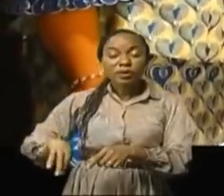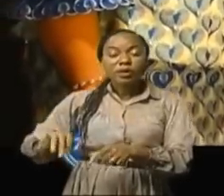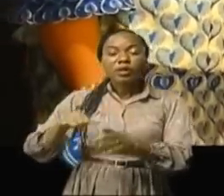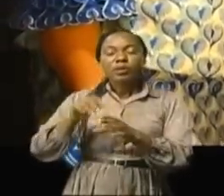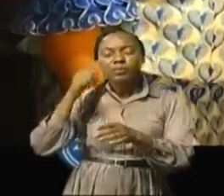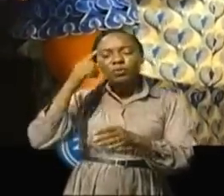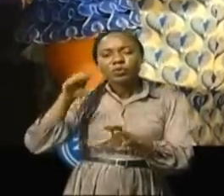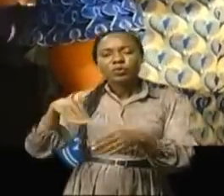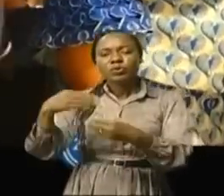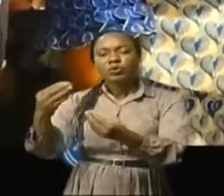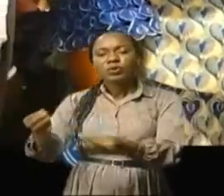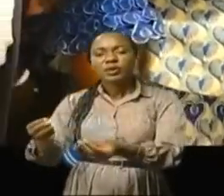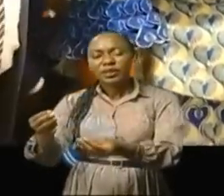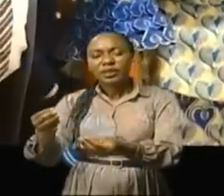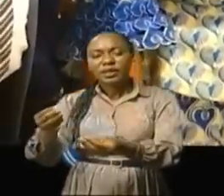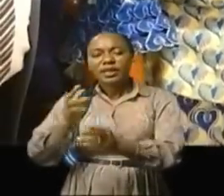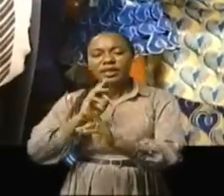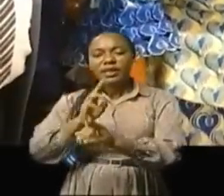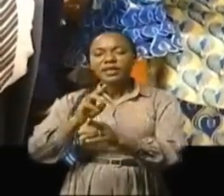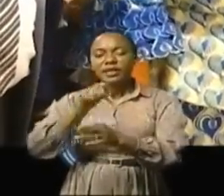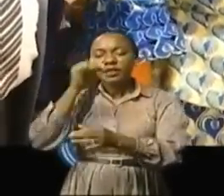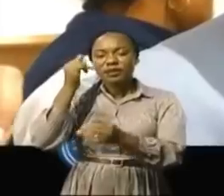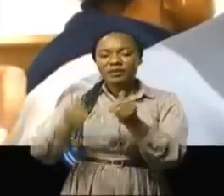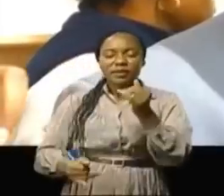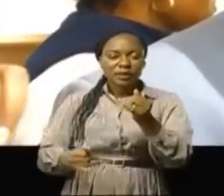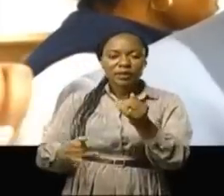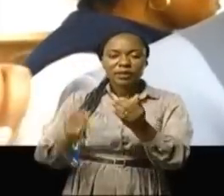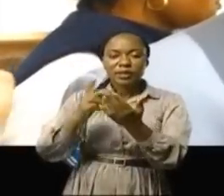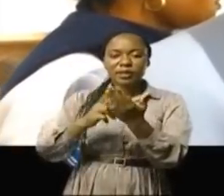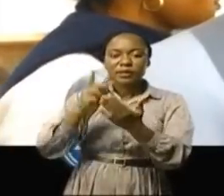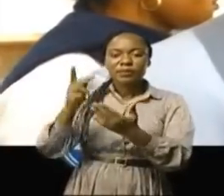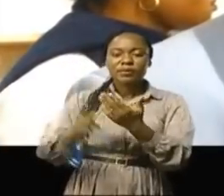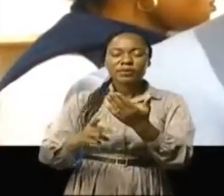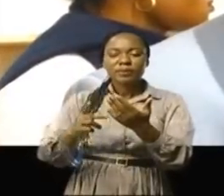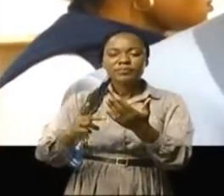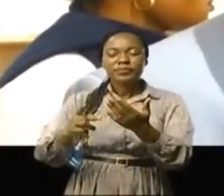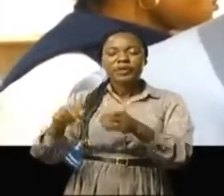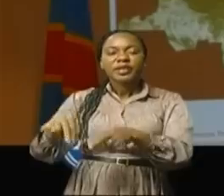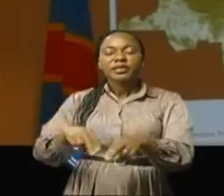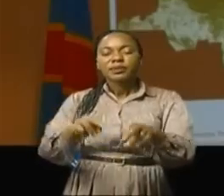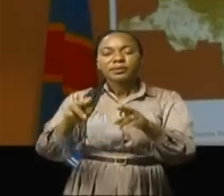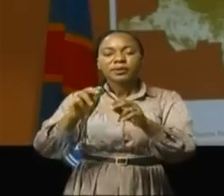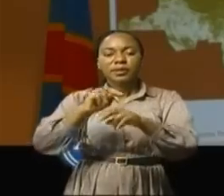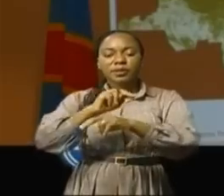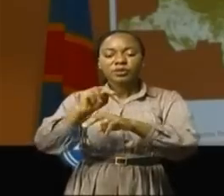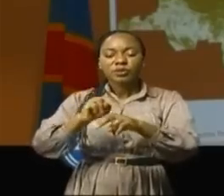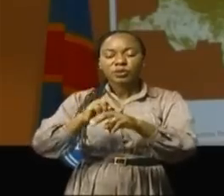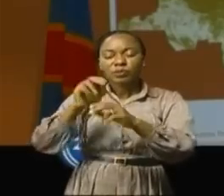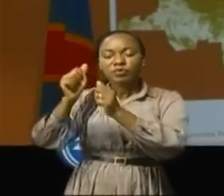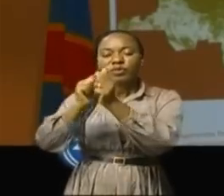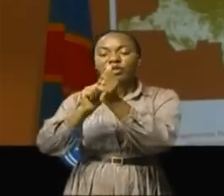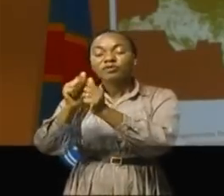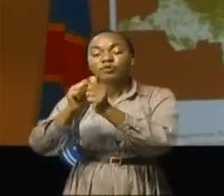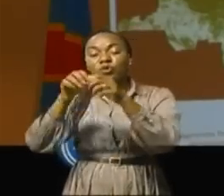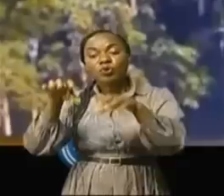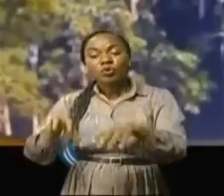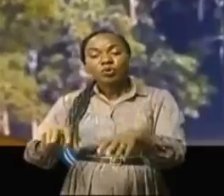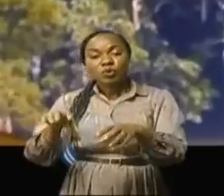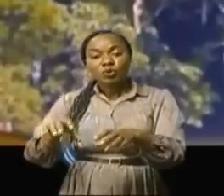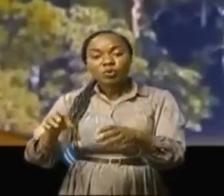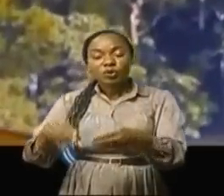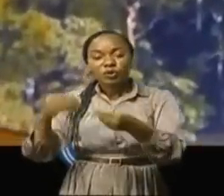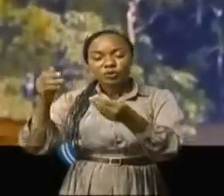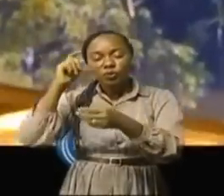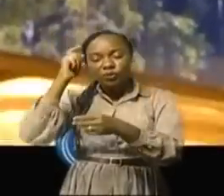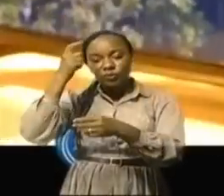remettre les résultats finaux de toutes les composantes du programme du système national de surveillance des forêts en RDC au gouvernement.